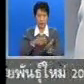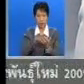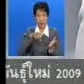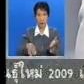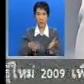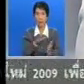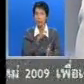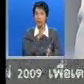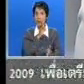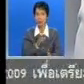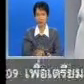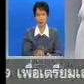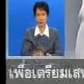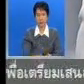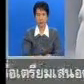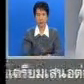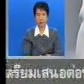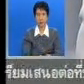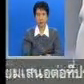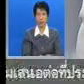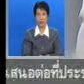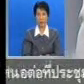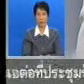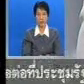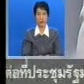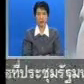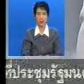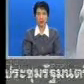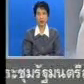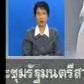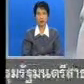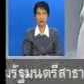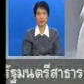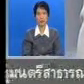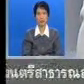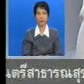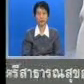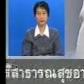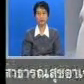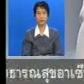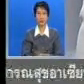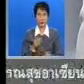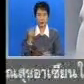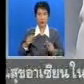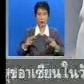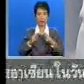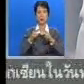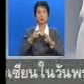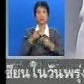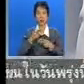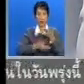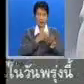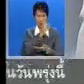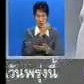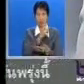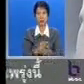กก็ยืนยันว่าไม่ได้ส่งเจ้าหน้าที่กรมน.ร่วมการกระทำดังกล่าวเพราะว่าไม่มีอำนาจหน้าที่ในขณะที่นายกรัฐมนตรีเตรียมทบทว